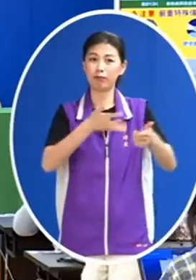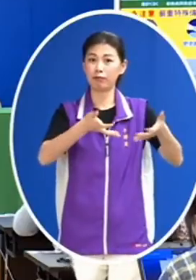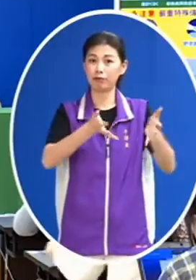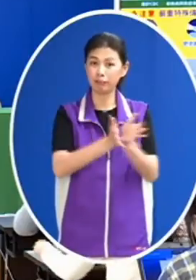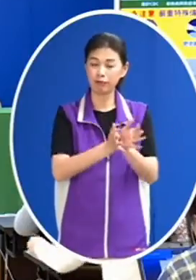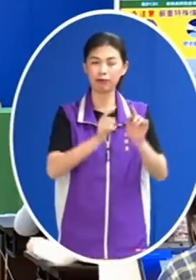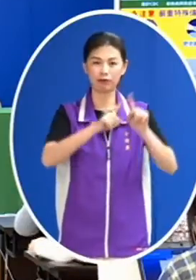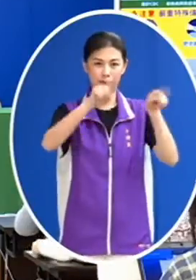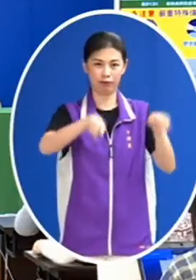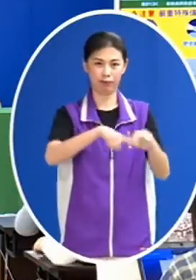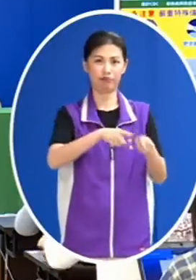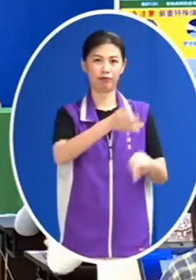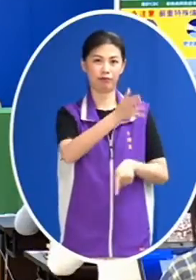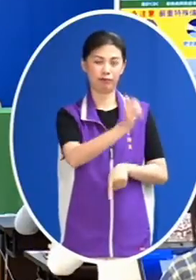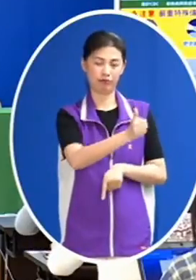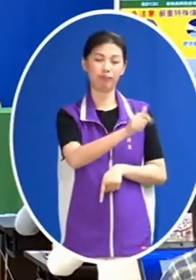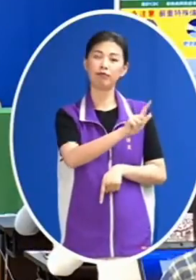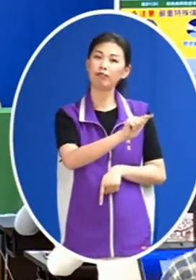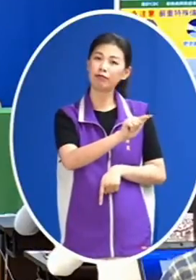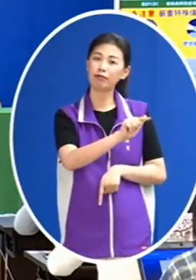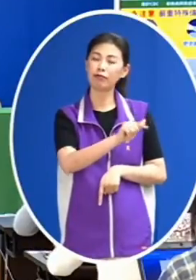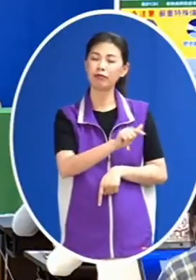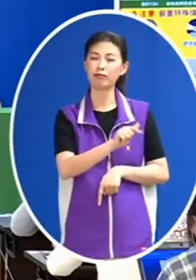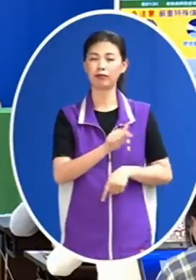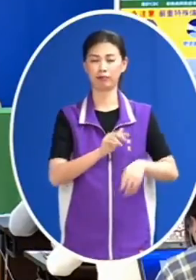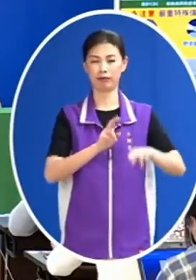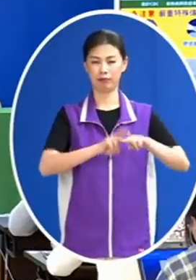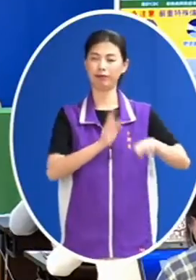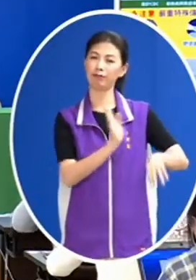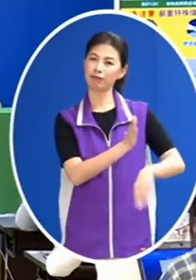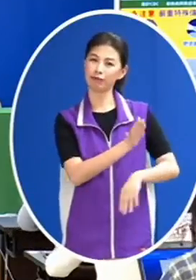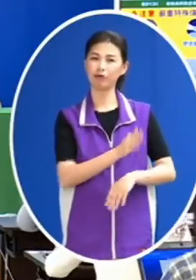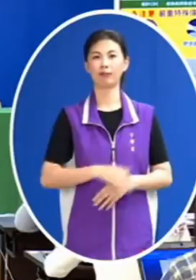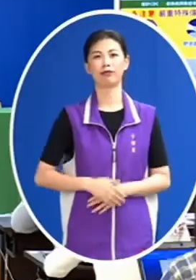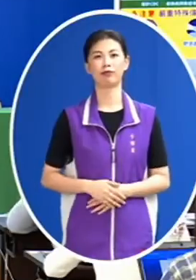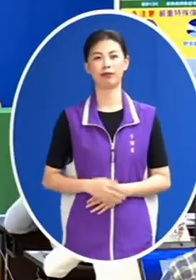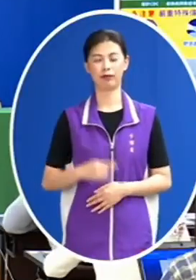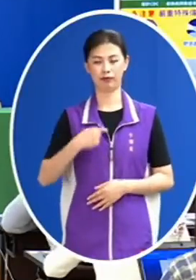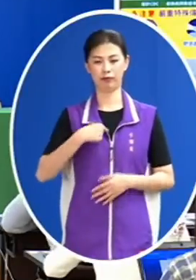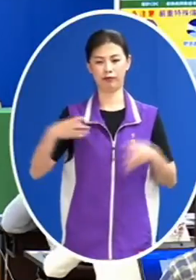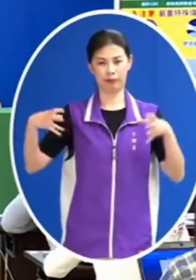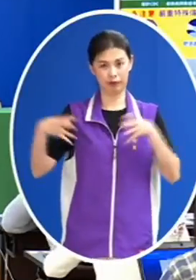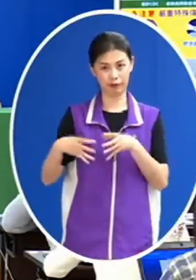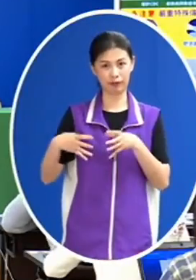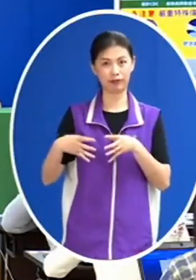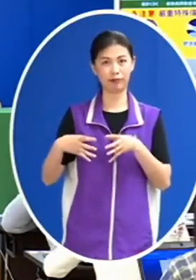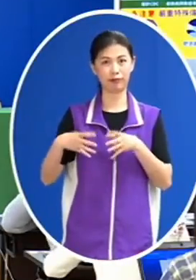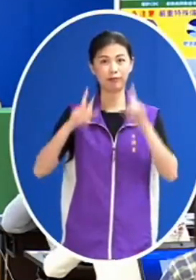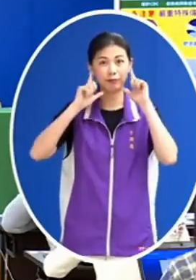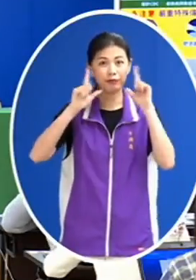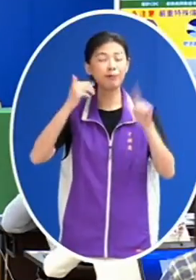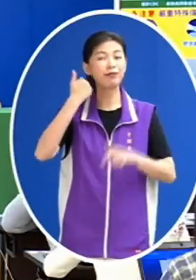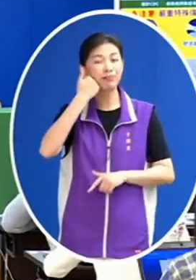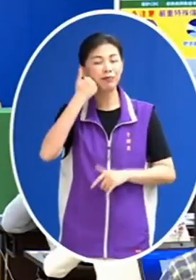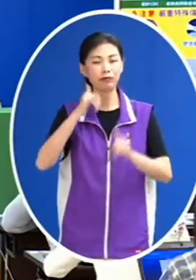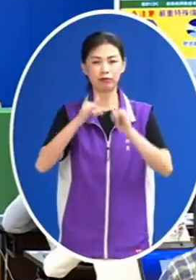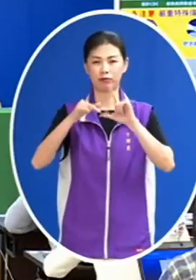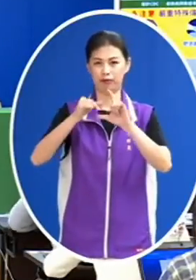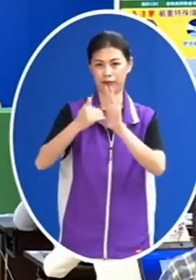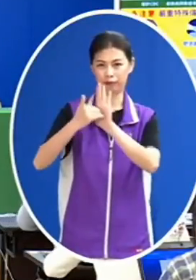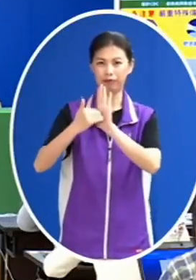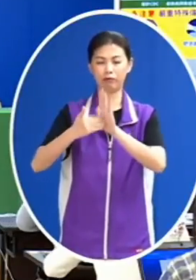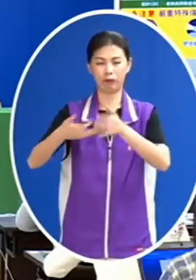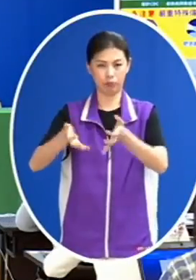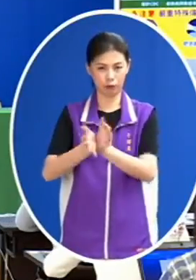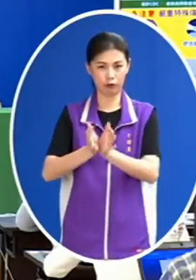系到台湾的整体经济。因为内需型的开放呢，会先从台湾内部开放，把外部因素减到最少，让